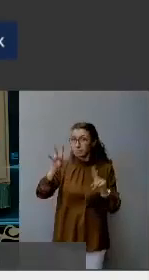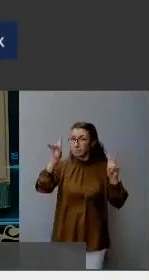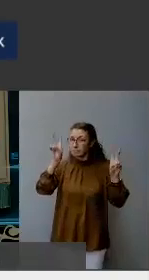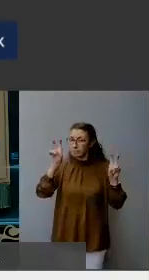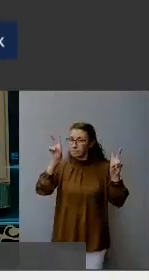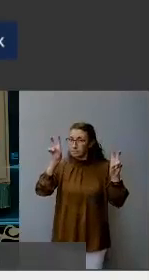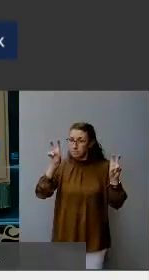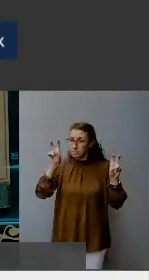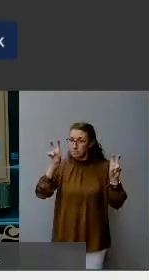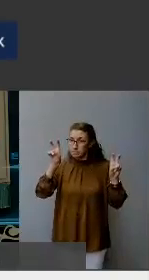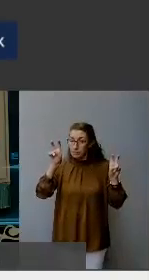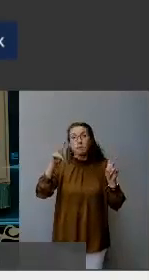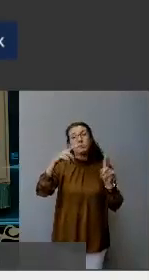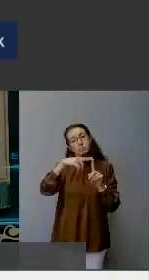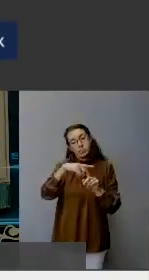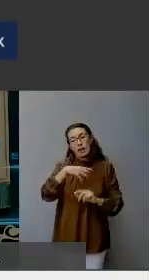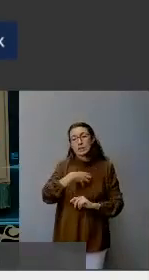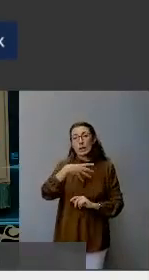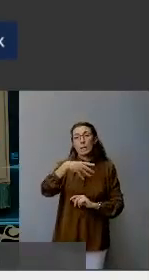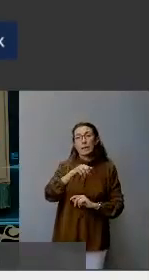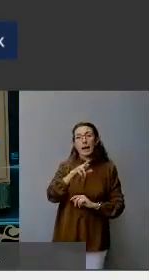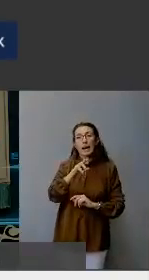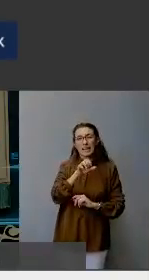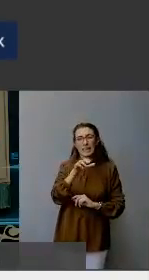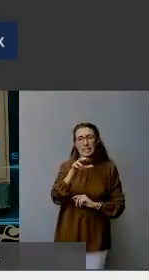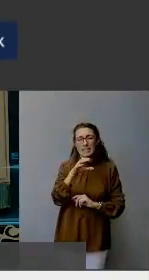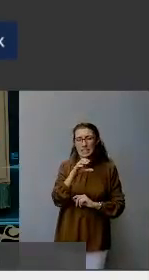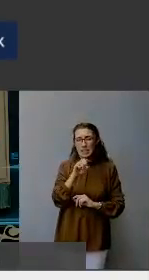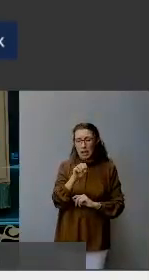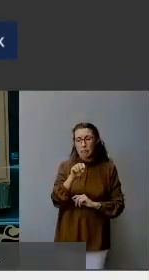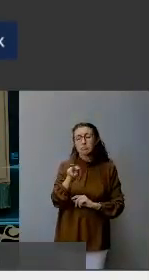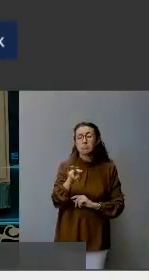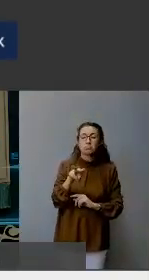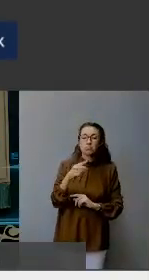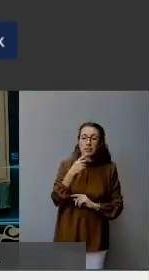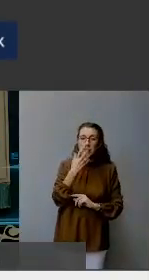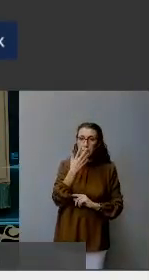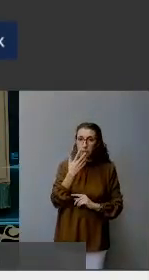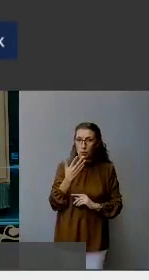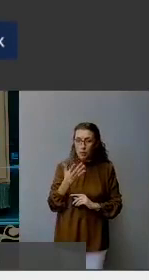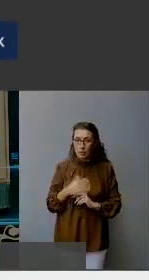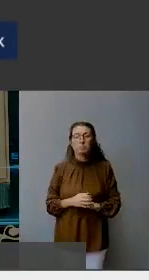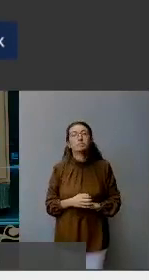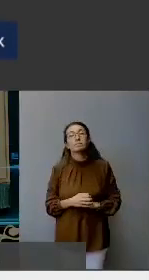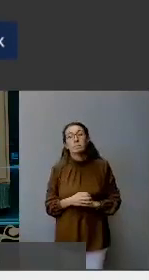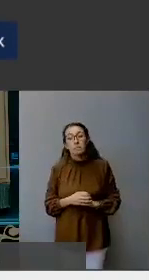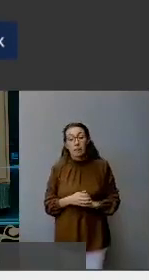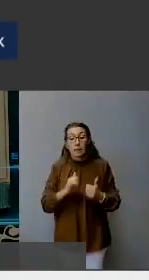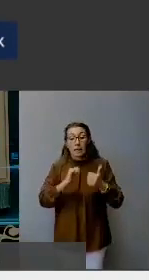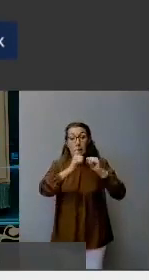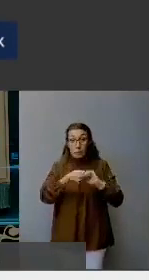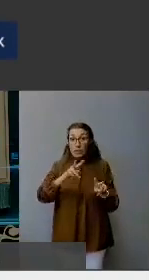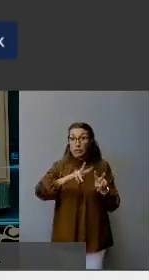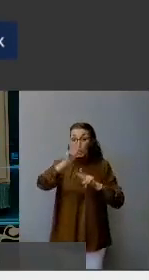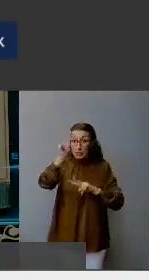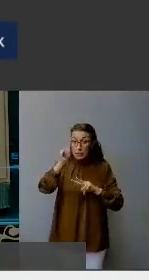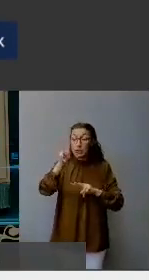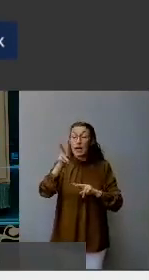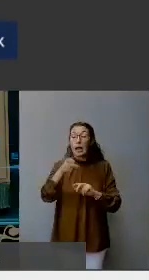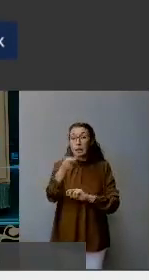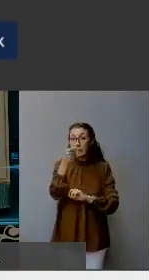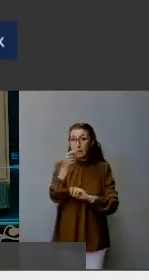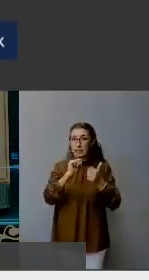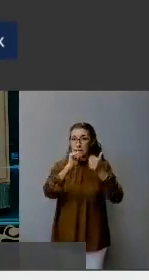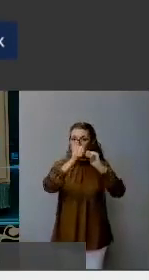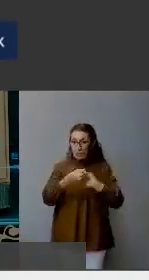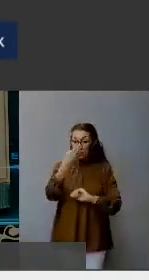l'azione maresca poi mi direte voi in merito alla perdita del campionato nazionale di pesca sportiva a genova per la